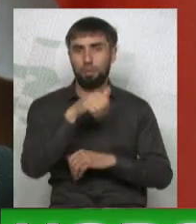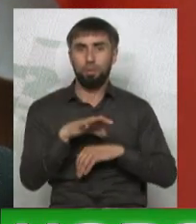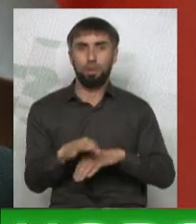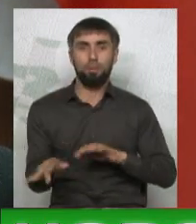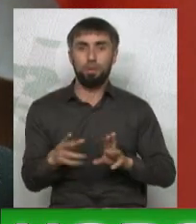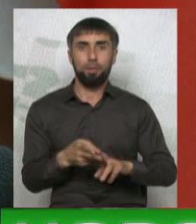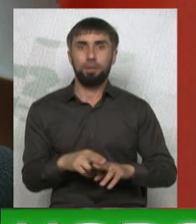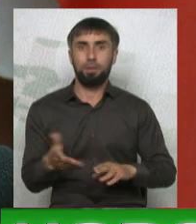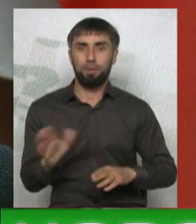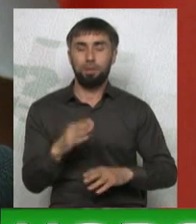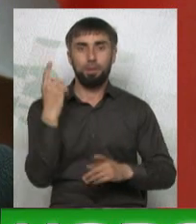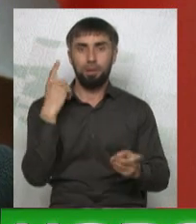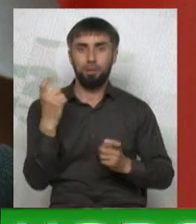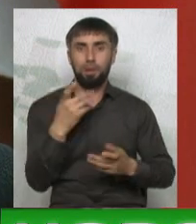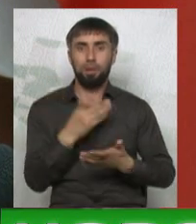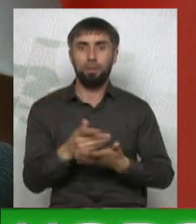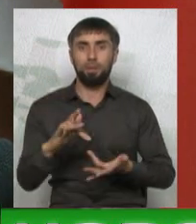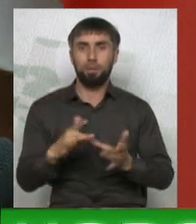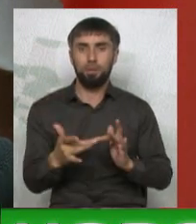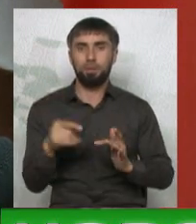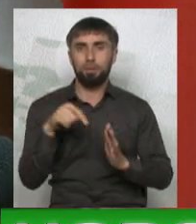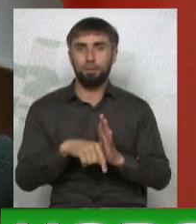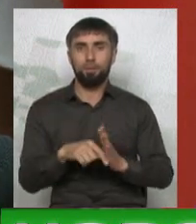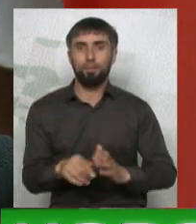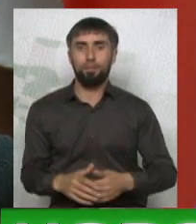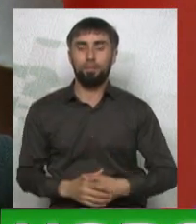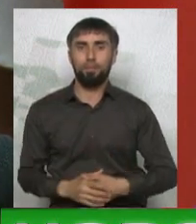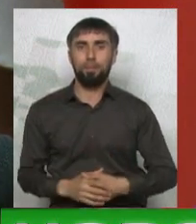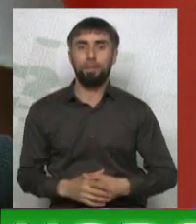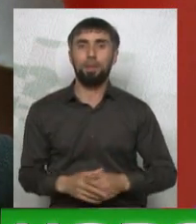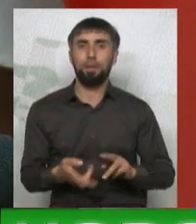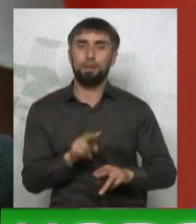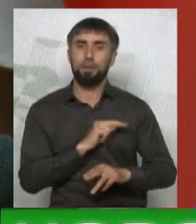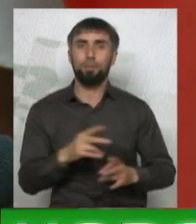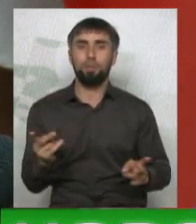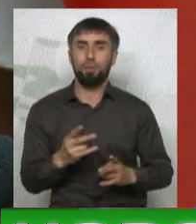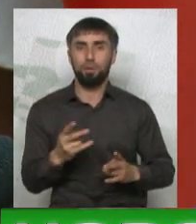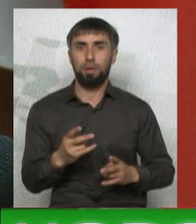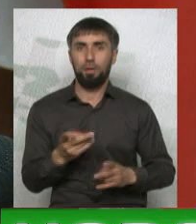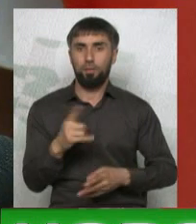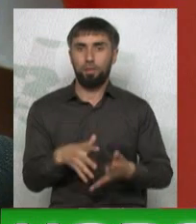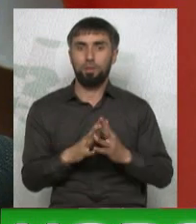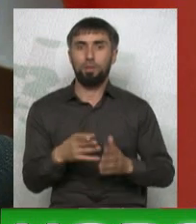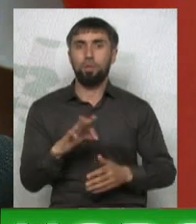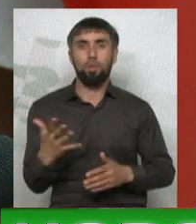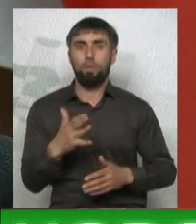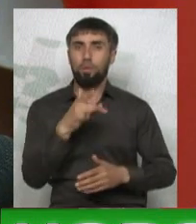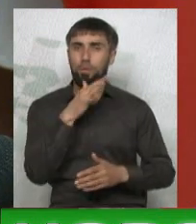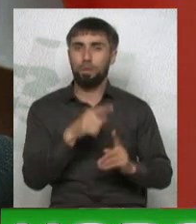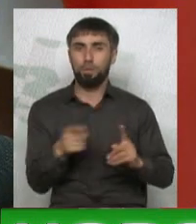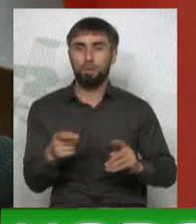мероприятие, поэтому давайте информируйте в своих соцсетях. Эту работу надо актуализировать. До какого у нас прием заявок?